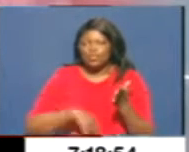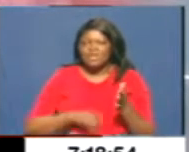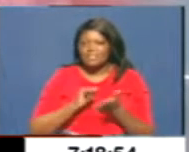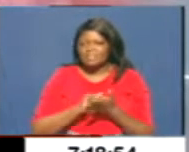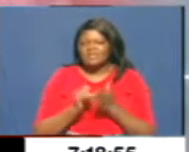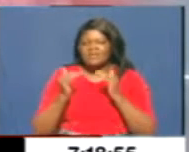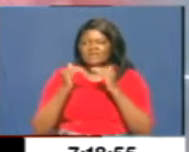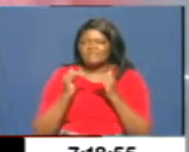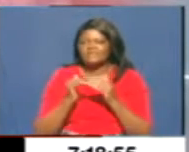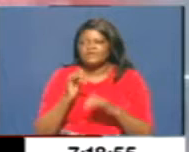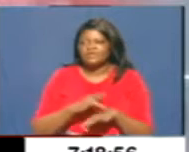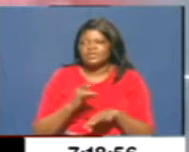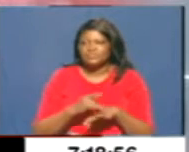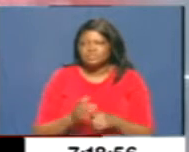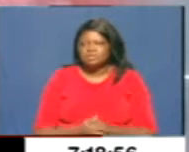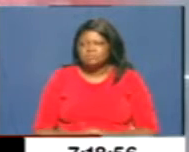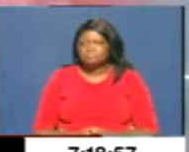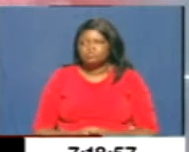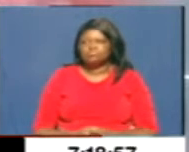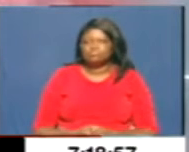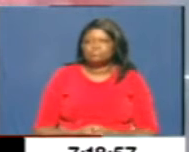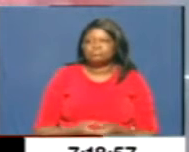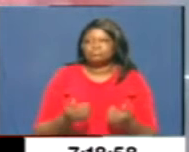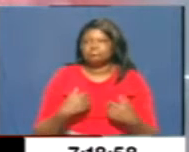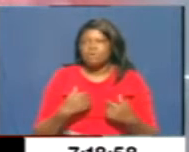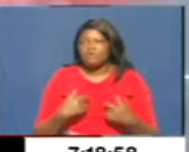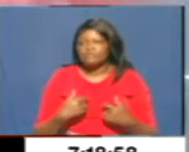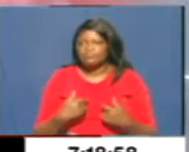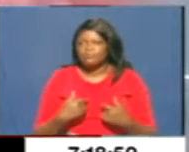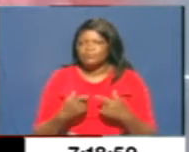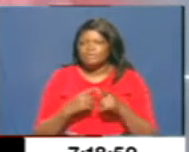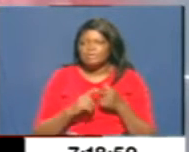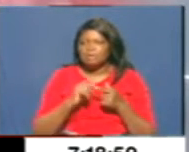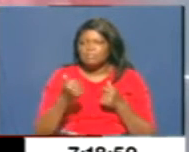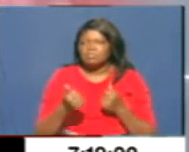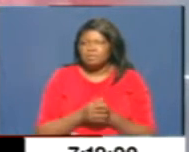asilimia 2.6, huku jumla ya visa vilivyothibitishwa vikiwa ni